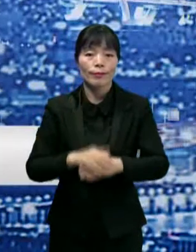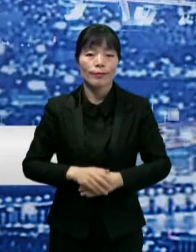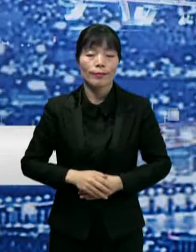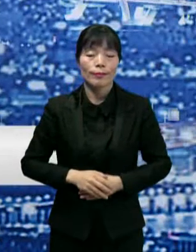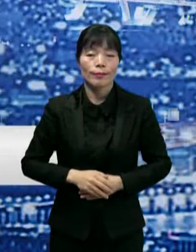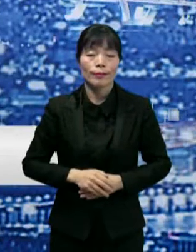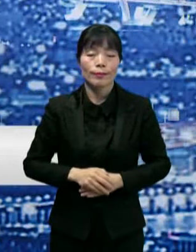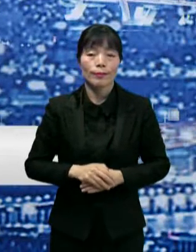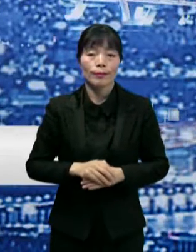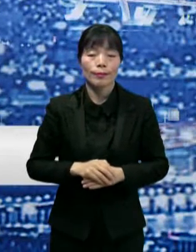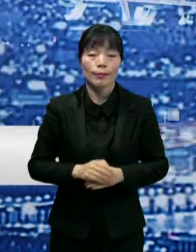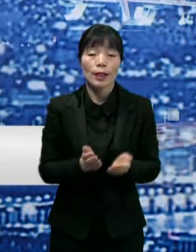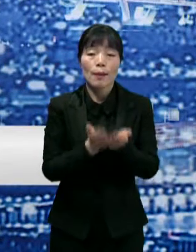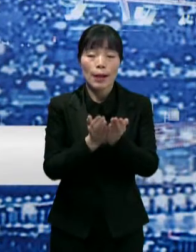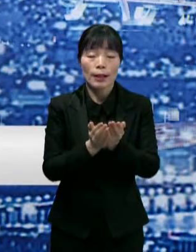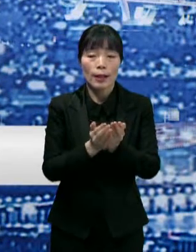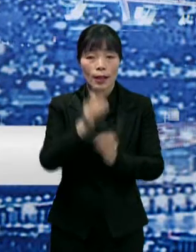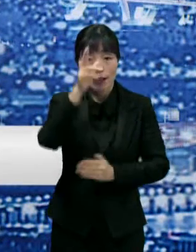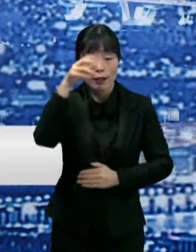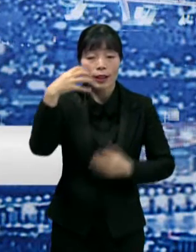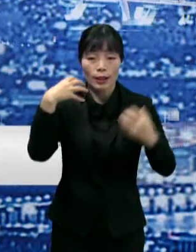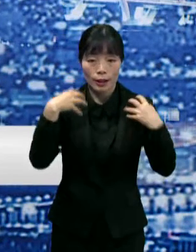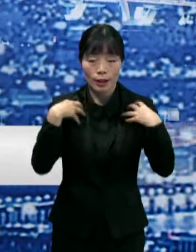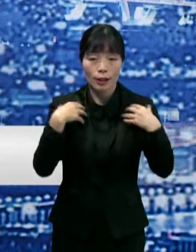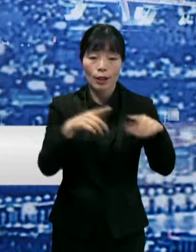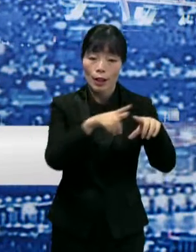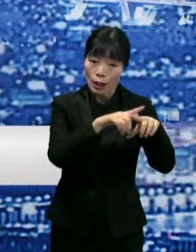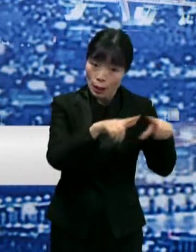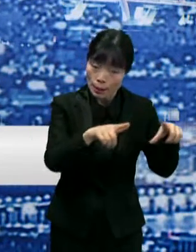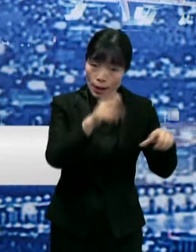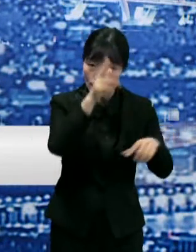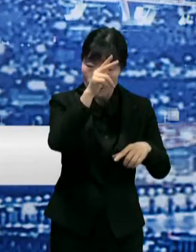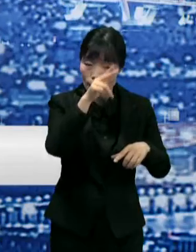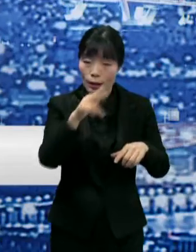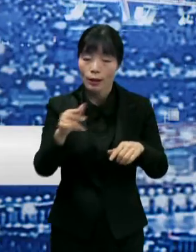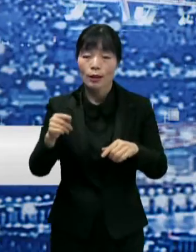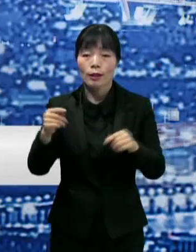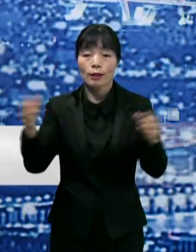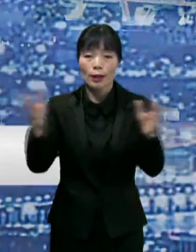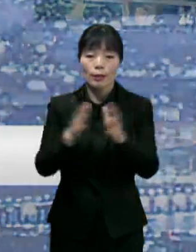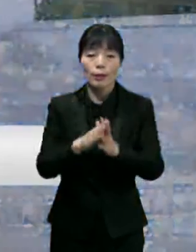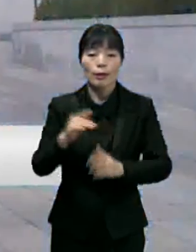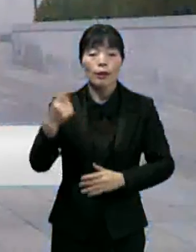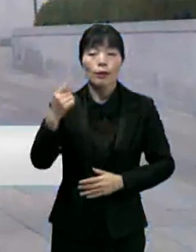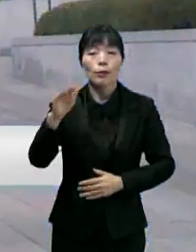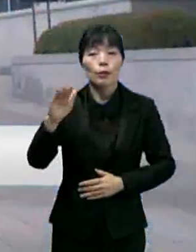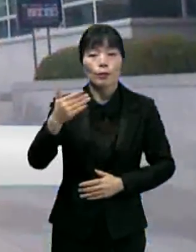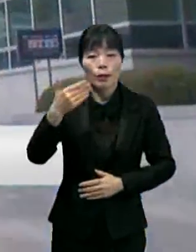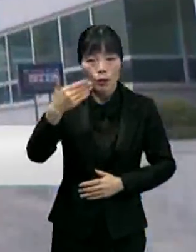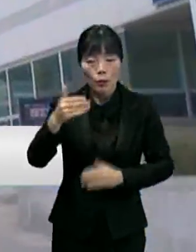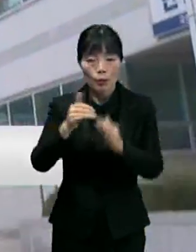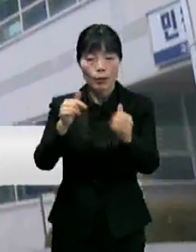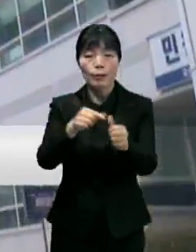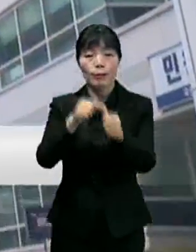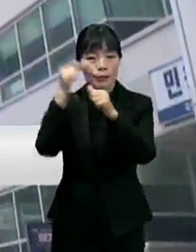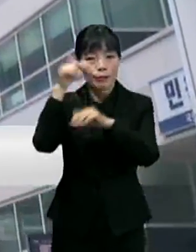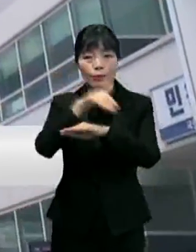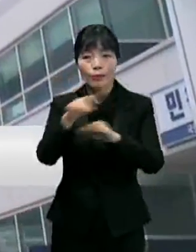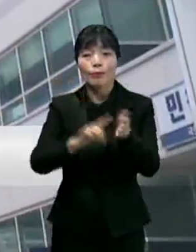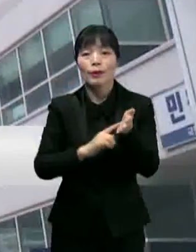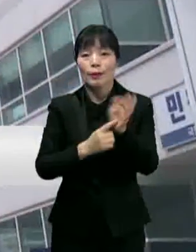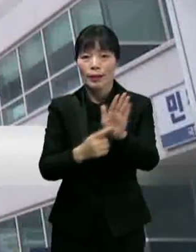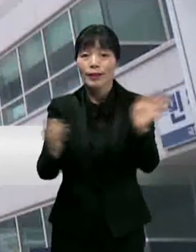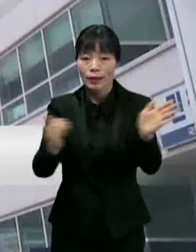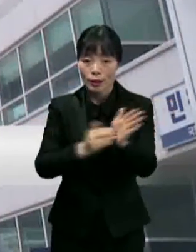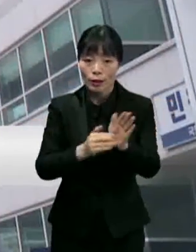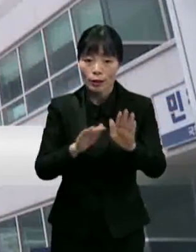해양경찰청 이 올해 경찰관과 일반직 등 1600 9명을 채용한다고 지난 10일 밝혔습니다 이번